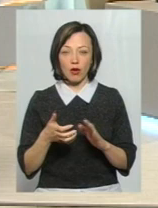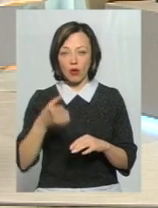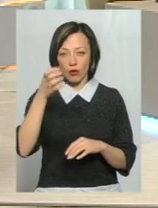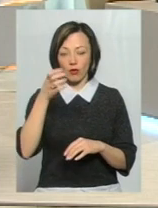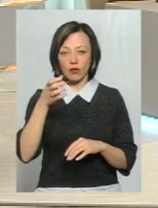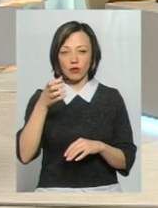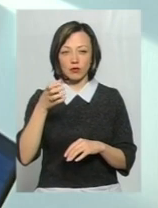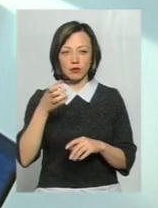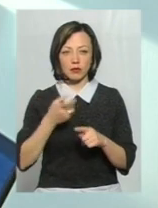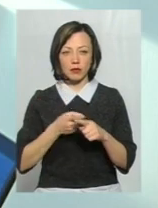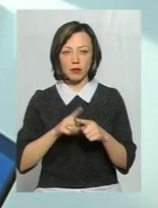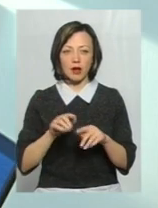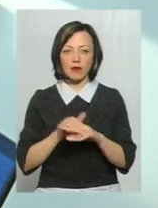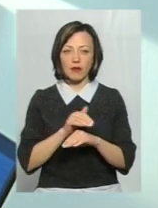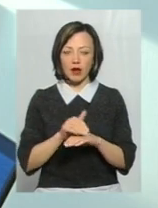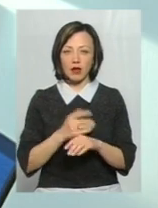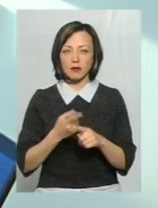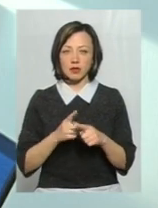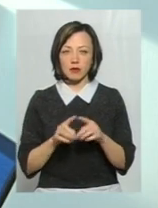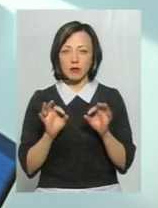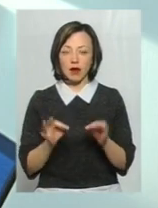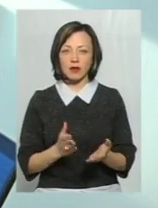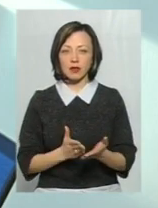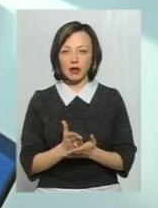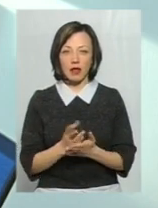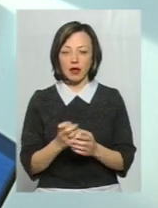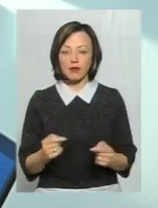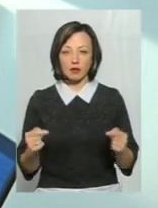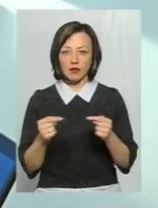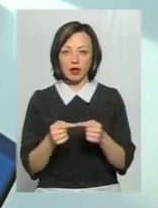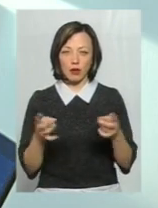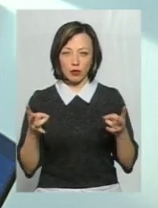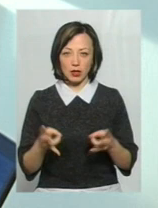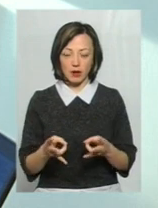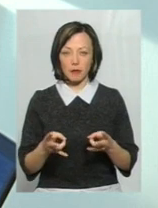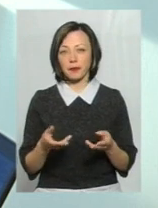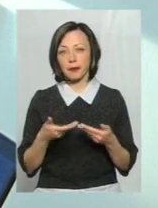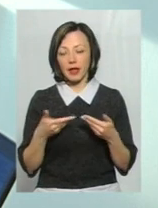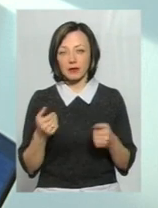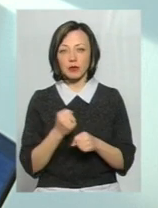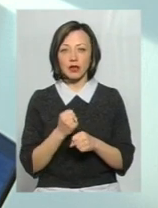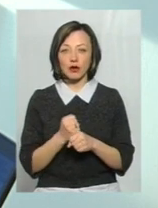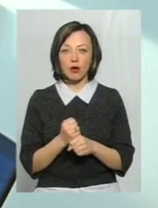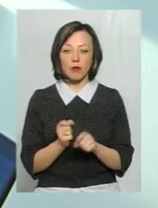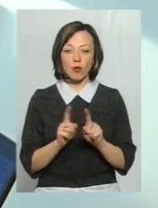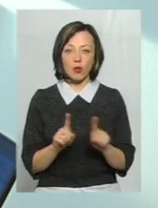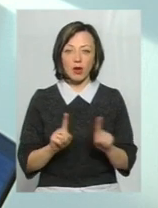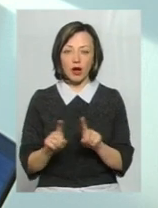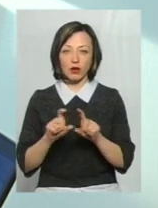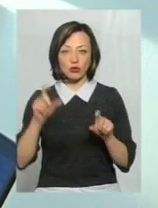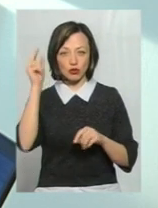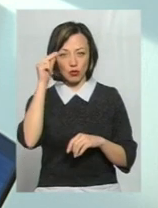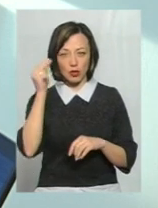освітній програмі, хоча ми її хвалимо і говоримо, що це правильний напрямок, він не відповідає потребах. Тобто ми робимо якісь унікальні школи, ми